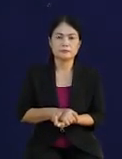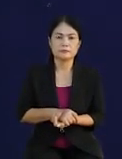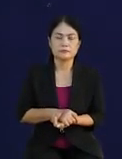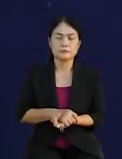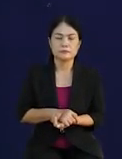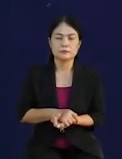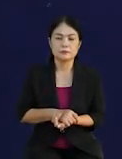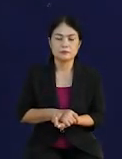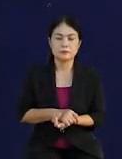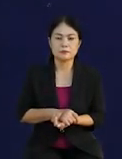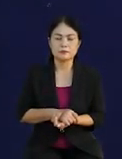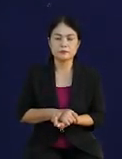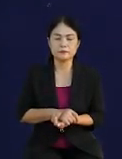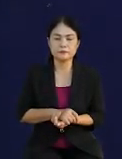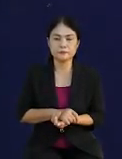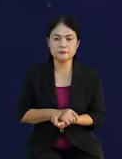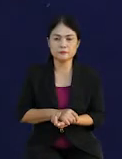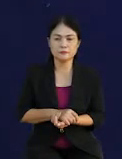sàng